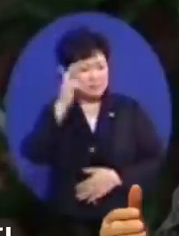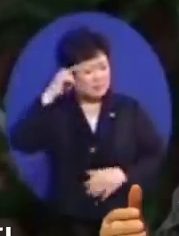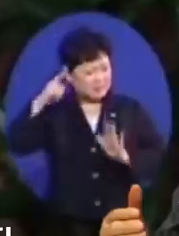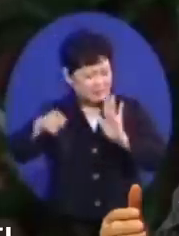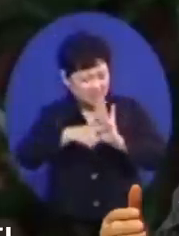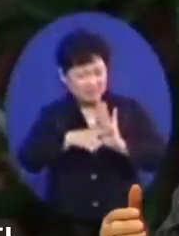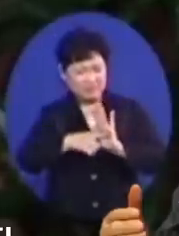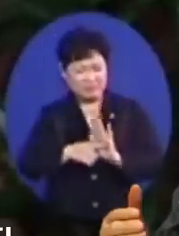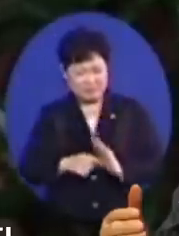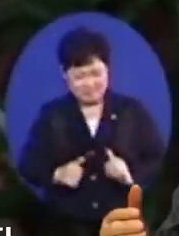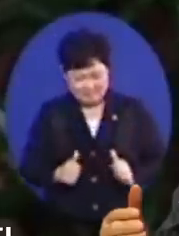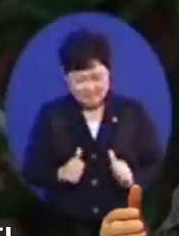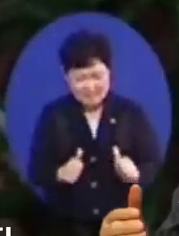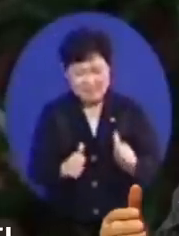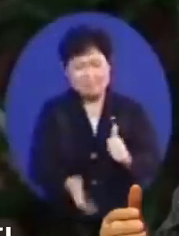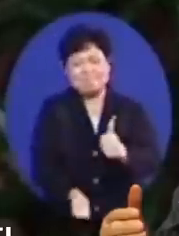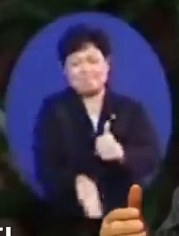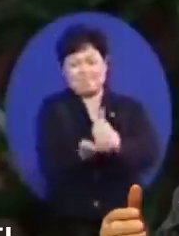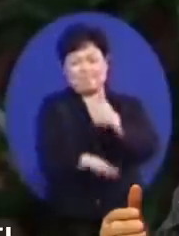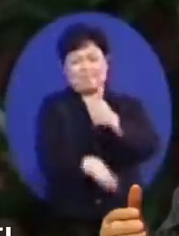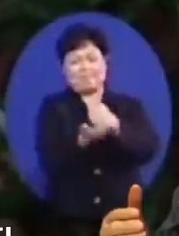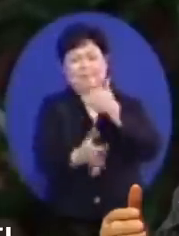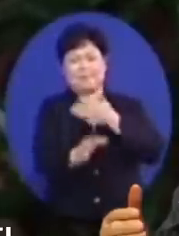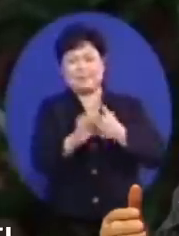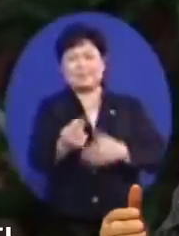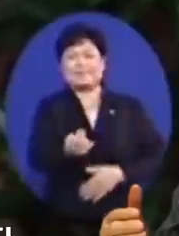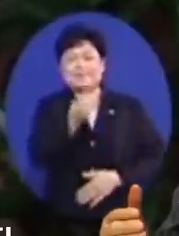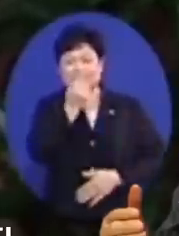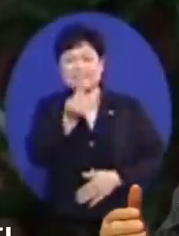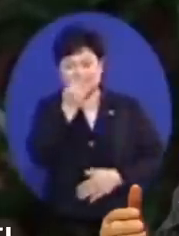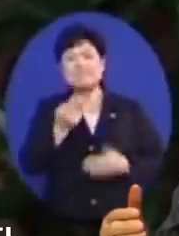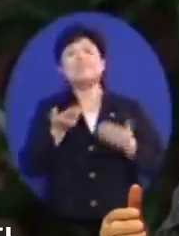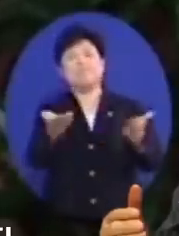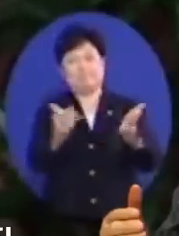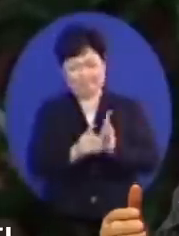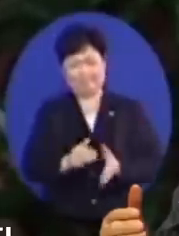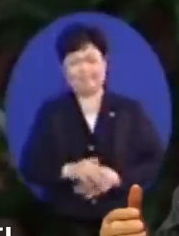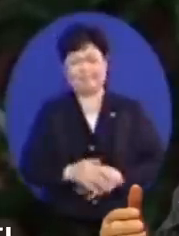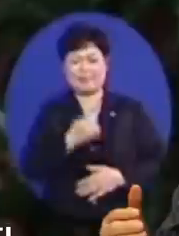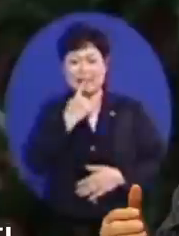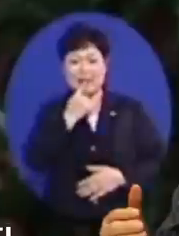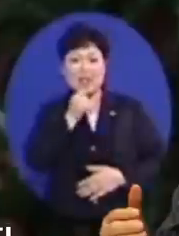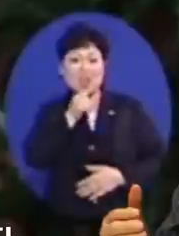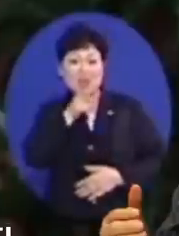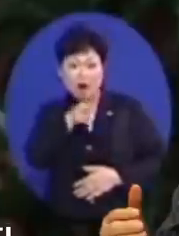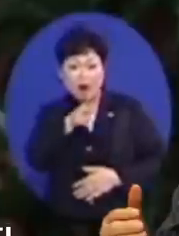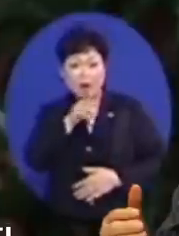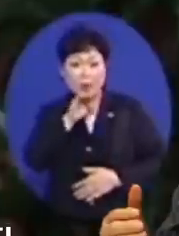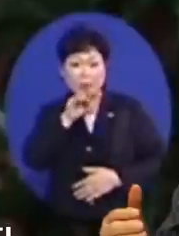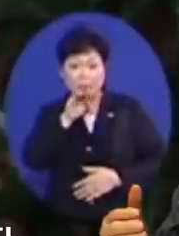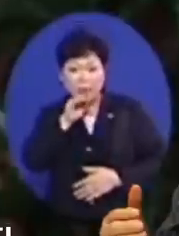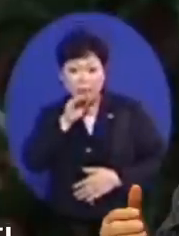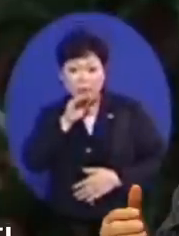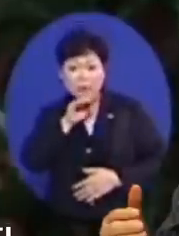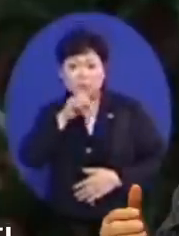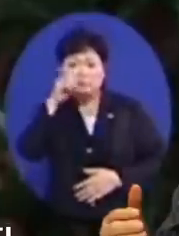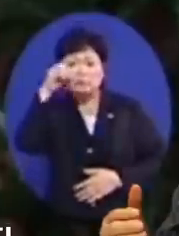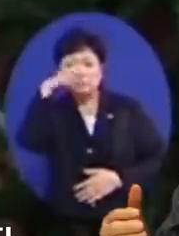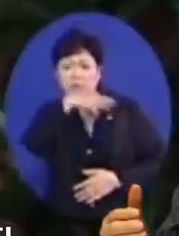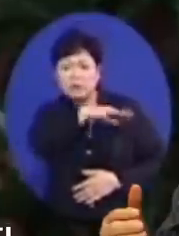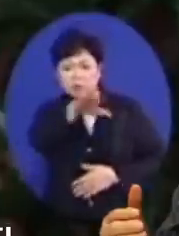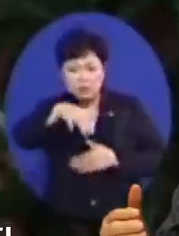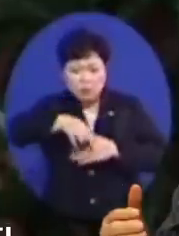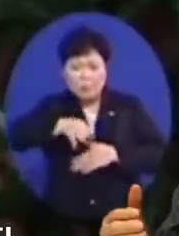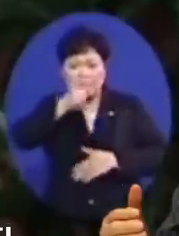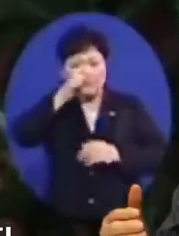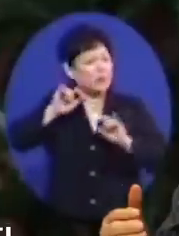적극적인 격려를 해주면 생명을 가져오는 것입니다. 혀라는 것은 그냥 우리 몸에 있는